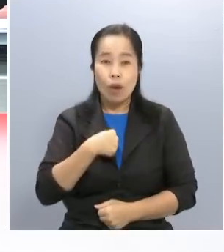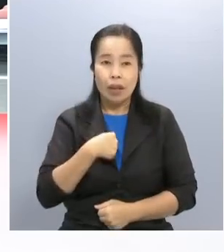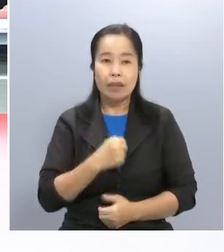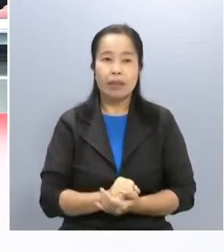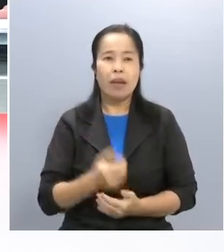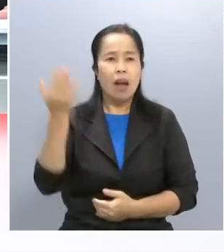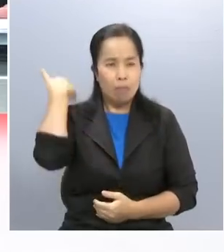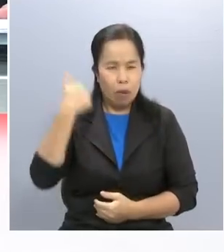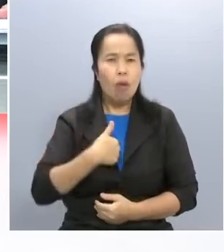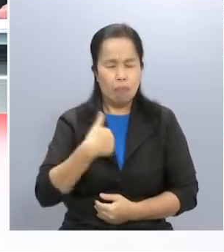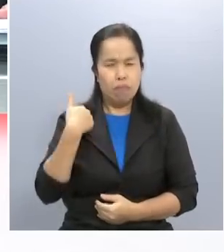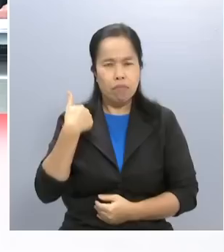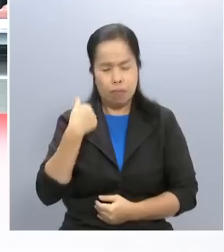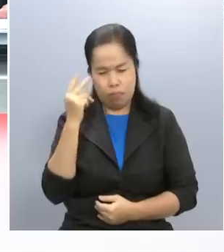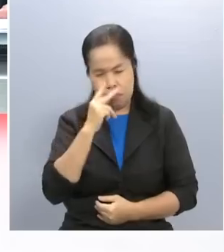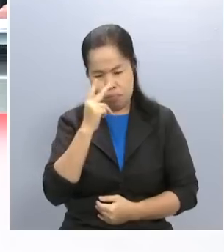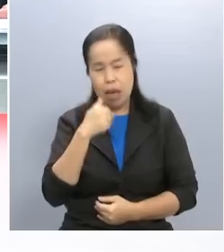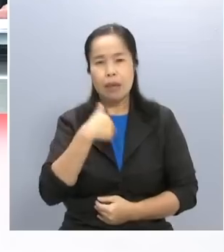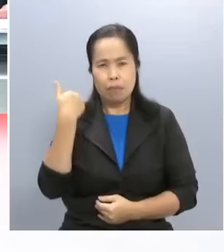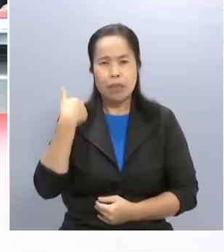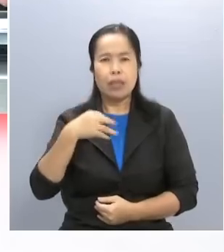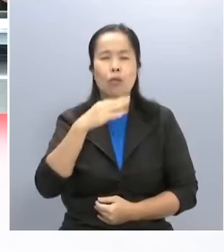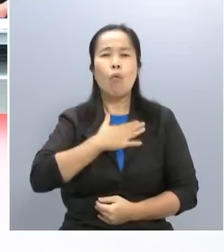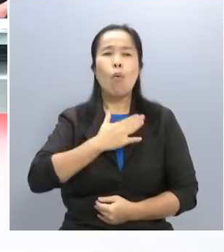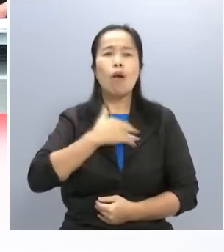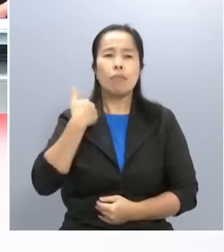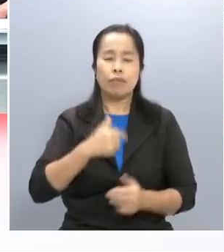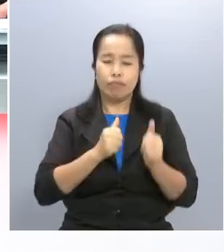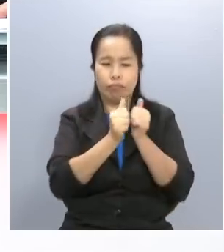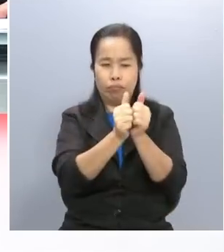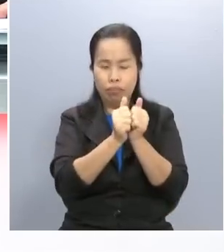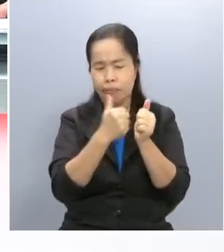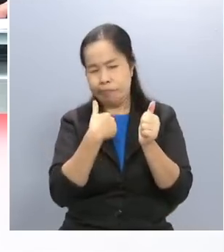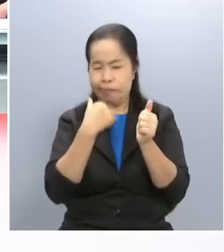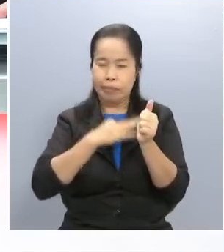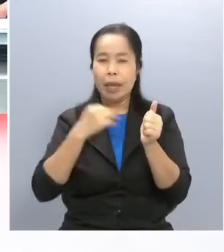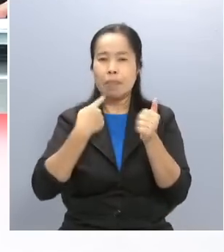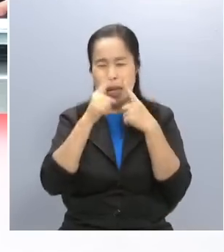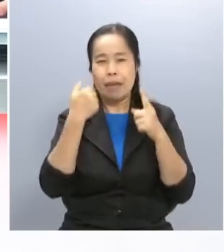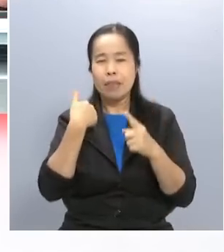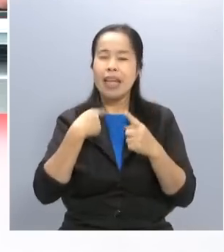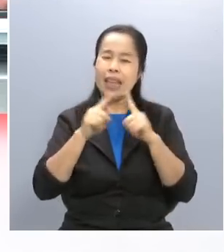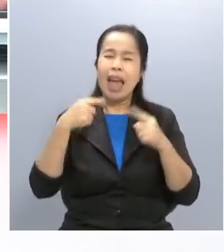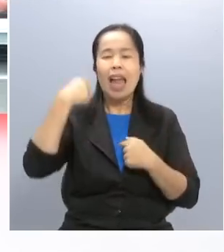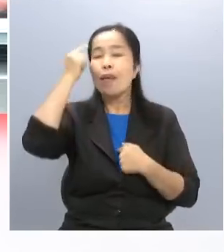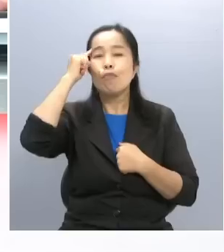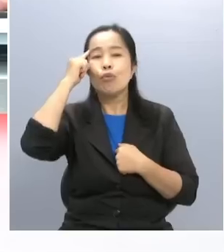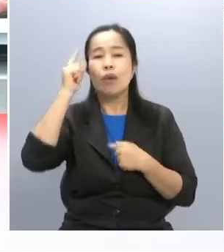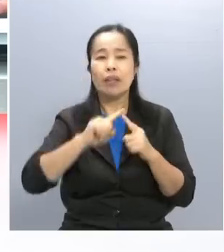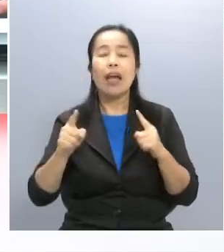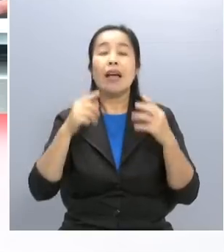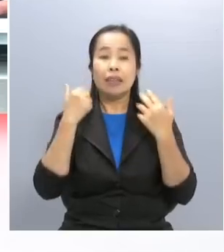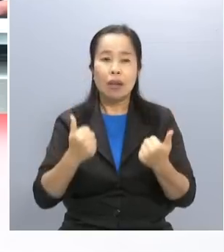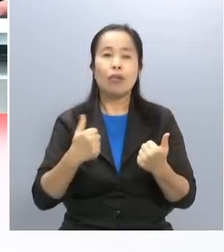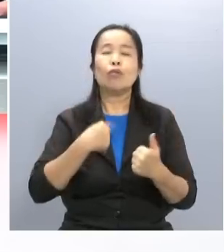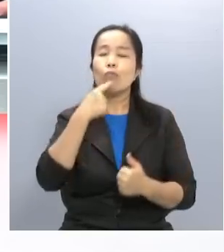คยเจอเหตุการณ์แปลกๆเหมือนกันในชีวิตเวลาที่ไปกับแอ ม ไม่รู้มันคือยังไงแต่สุดท้ายทุกสิ่งทุกอย่างต้อง